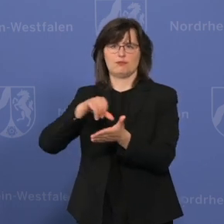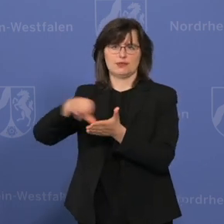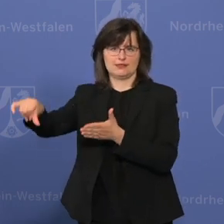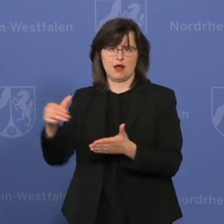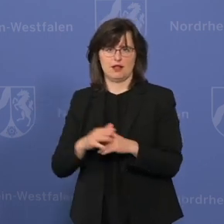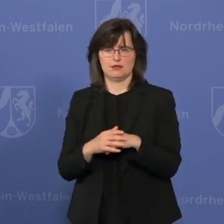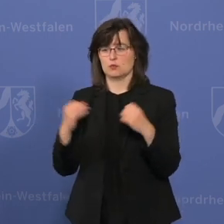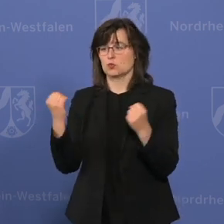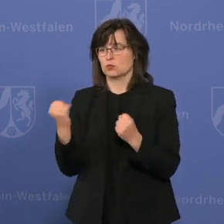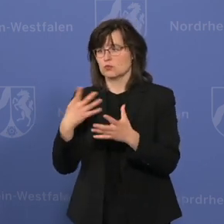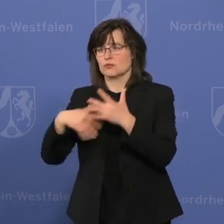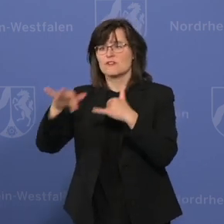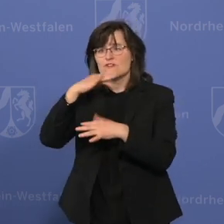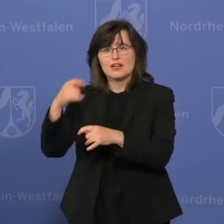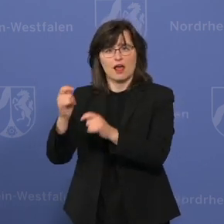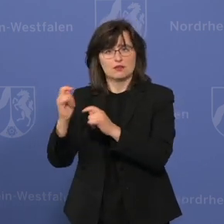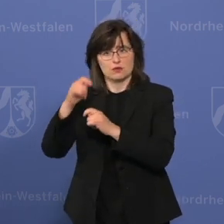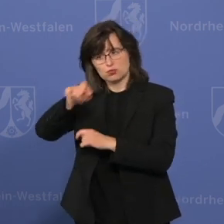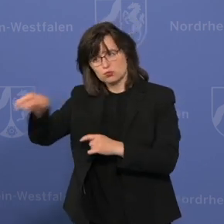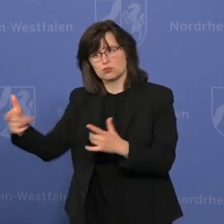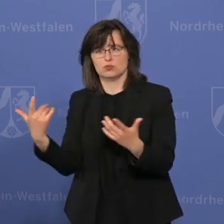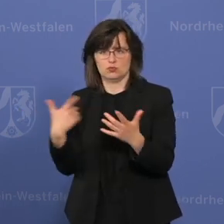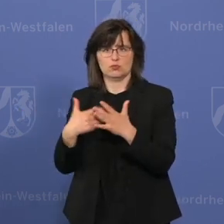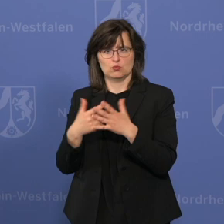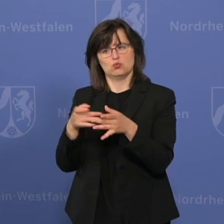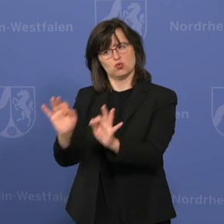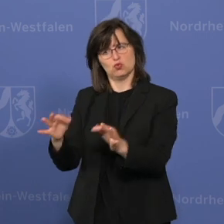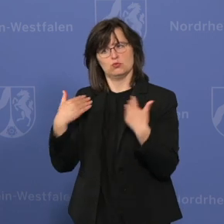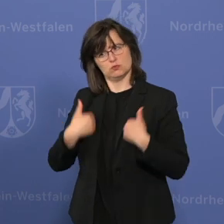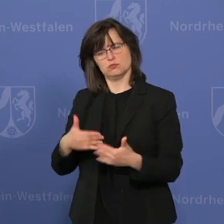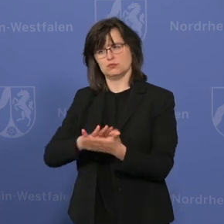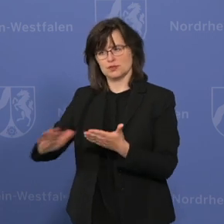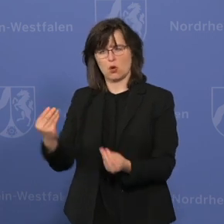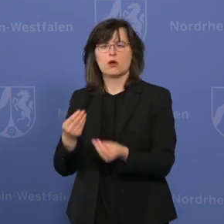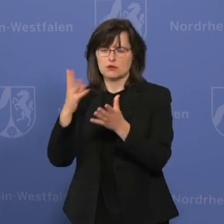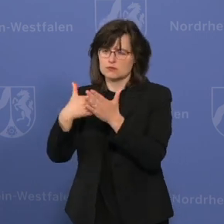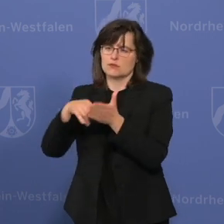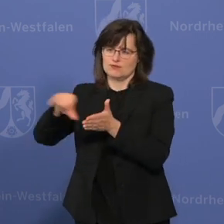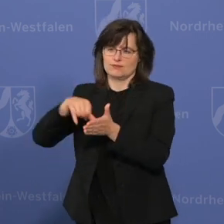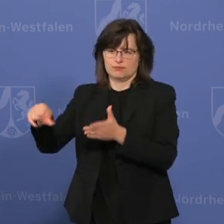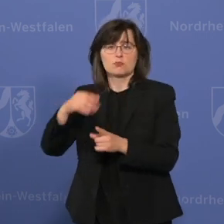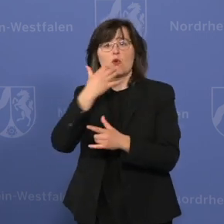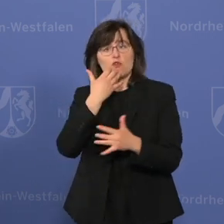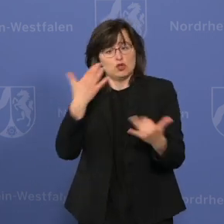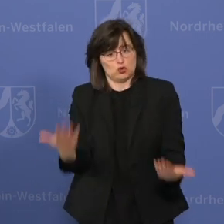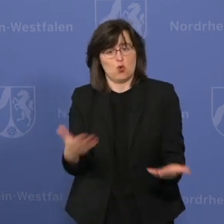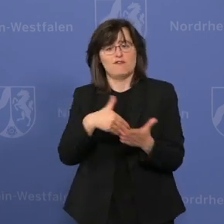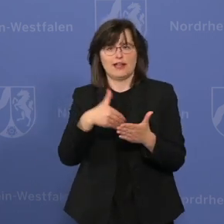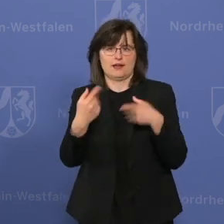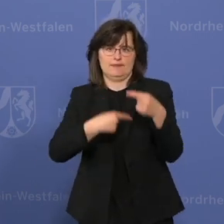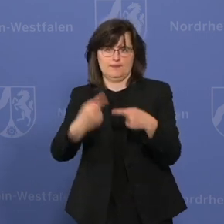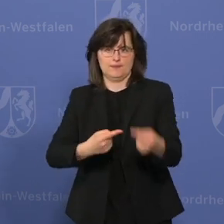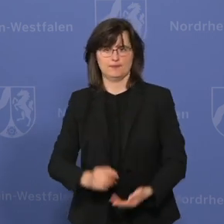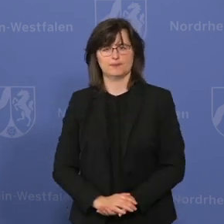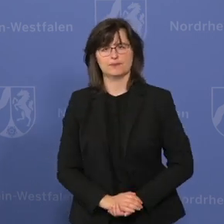redlichen Antragstellern zu tun haben. Insofern hoffe ich, dass das auch der Grundtenor des Programms weiter bleiben wird. Dann kommen wir jetzt